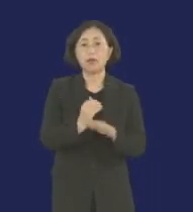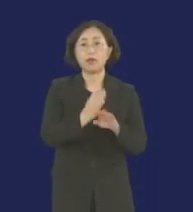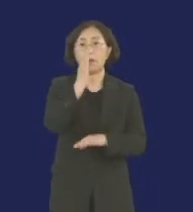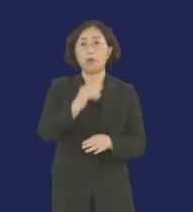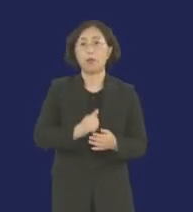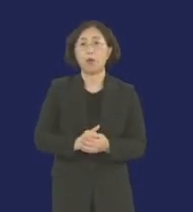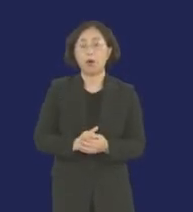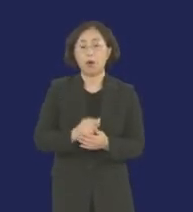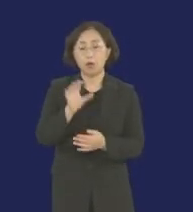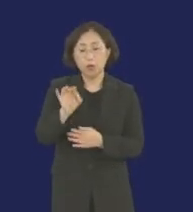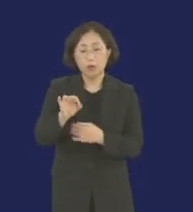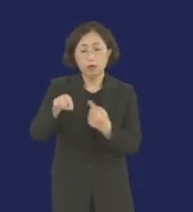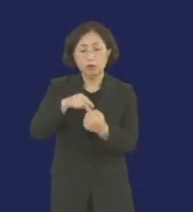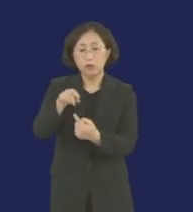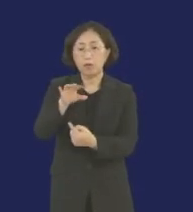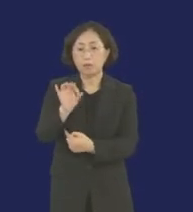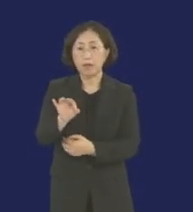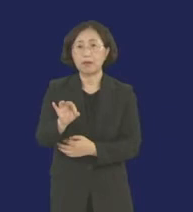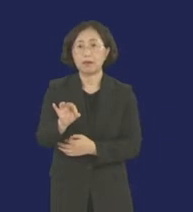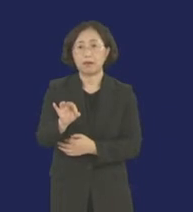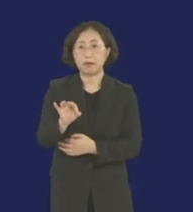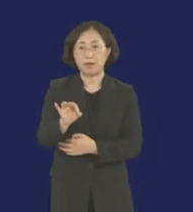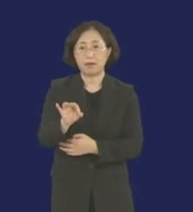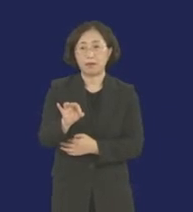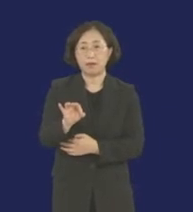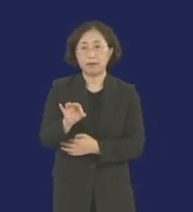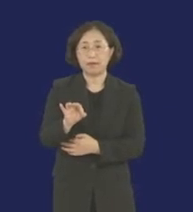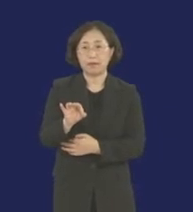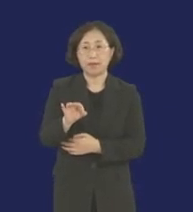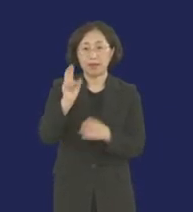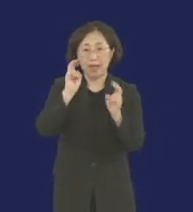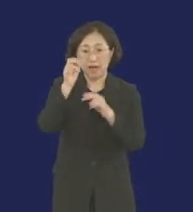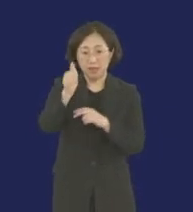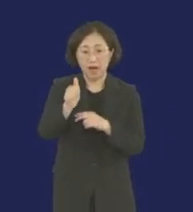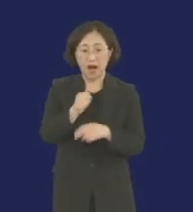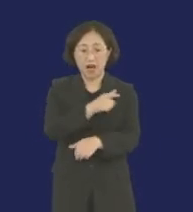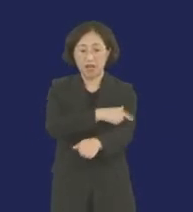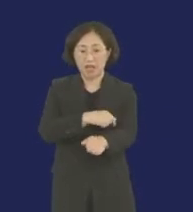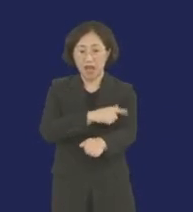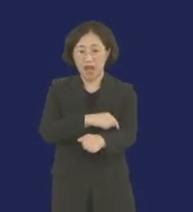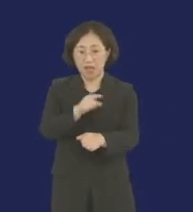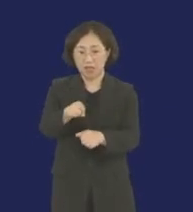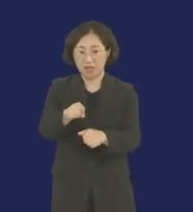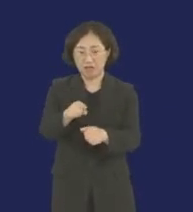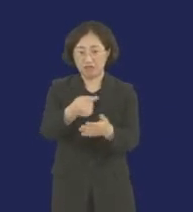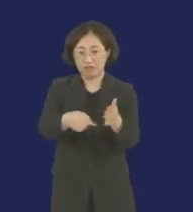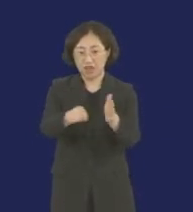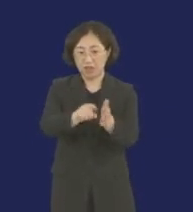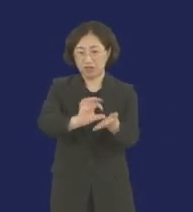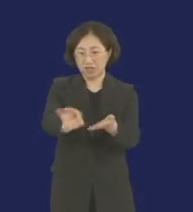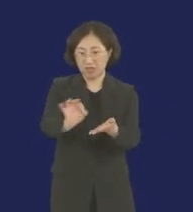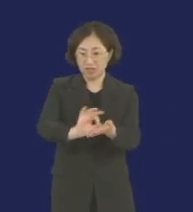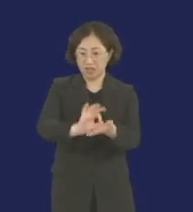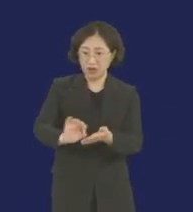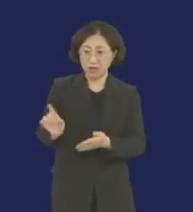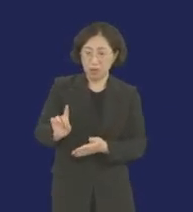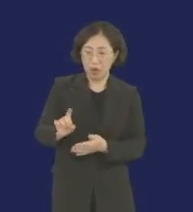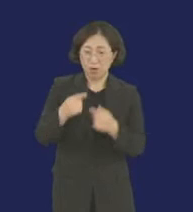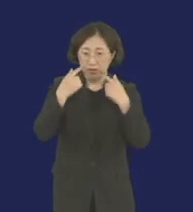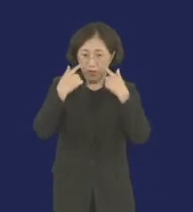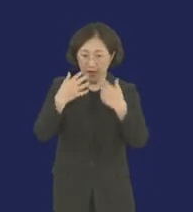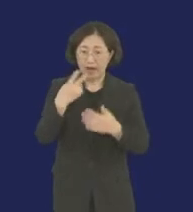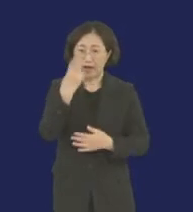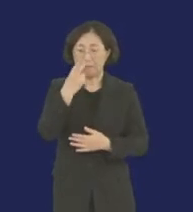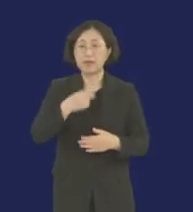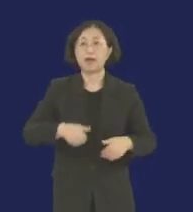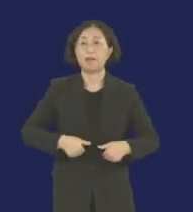다른 운영비라든가 아니면 그 실제로 그 사장을 포함한 이사들의 그 돈으로 쓰이는 건지 그 정확한 좀